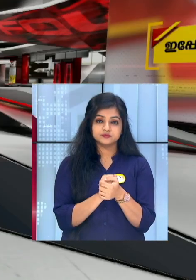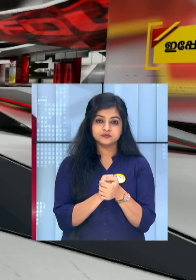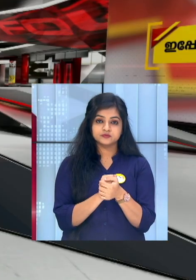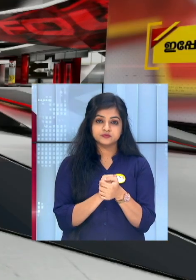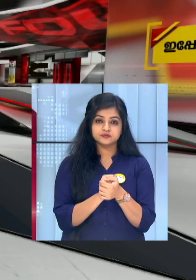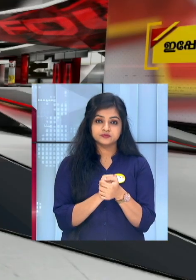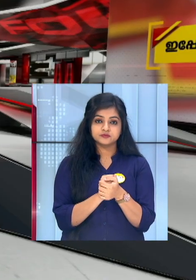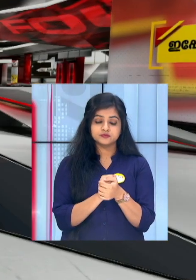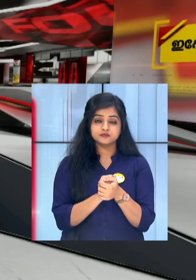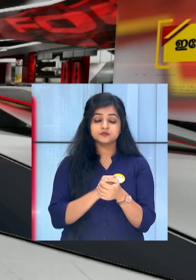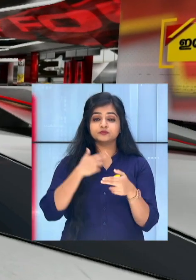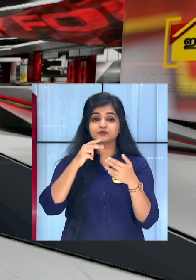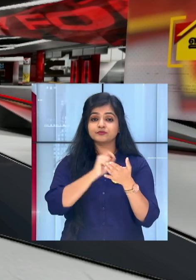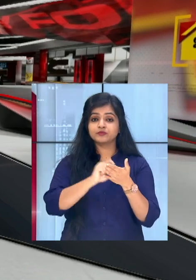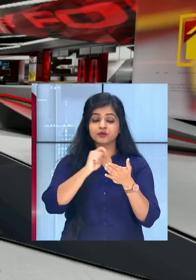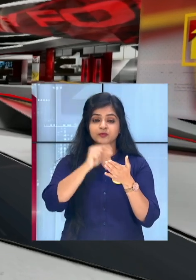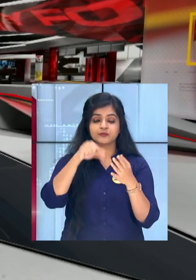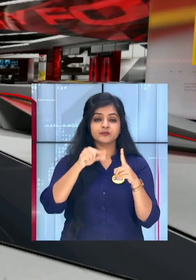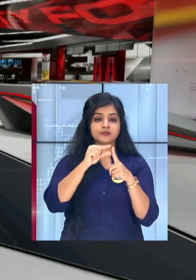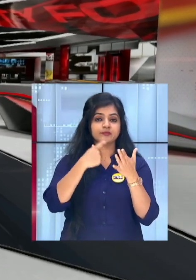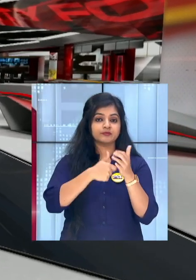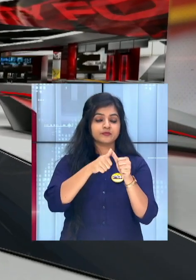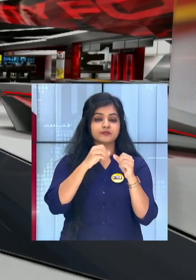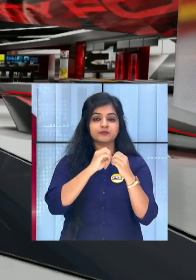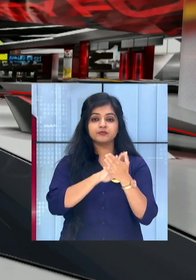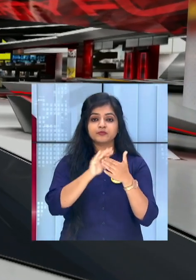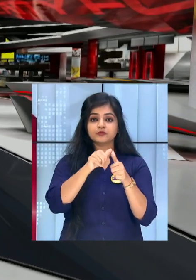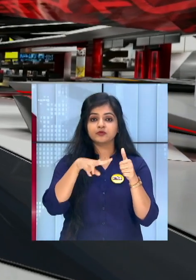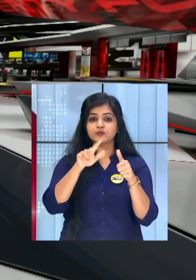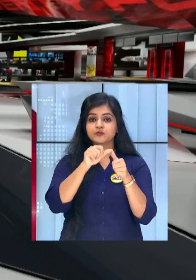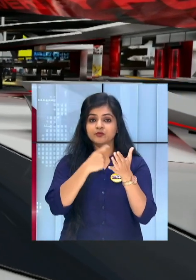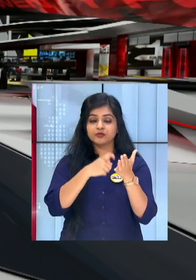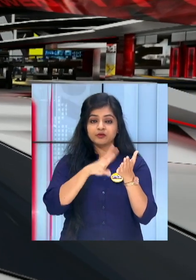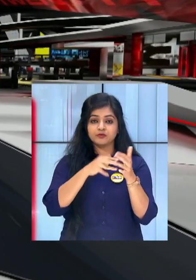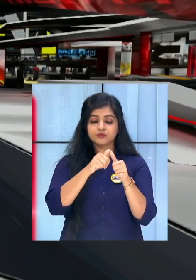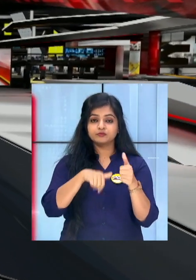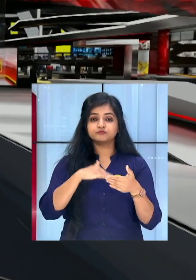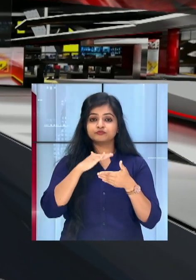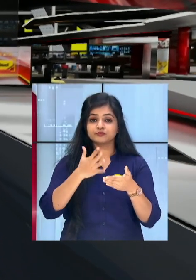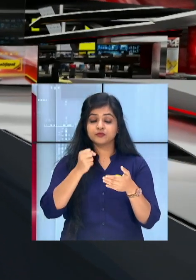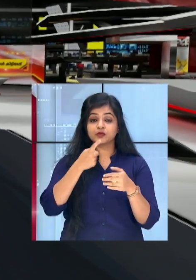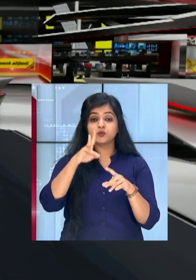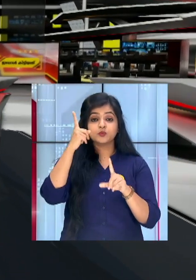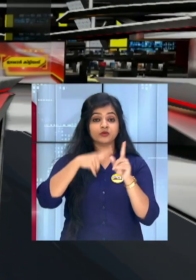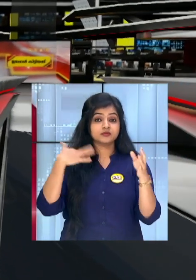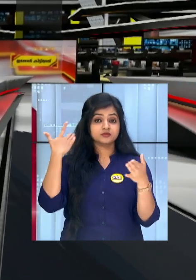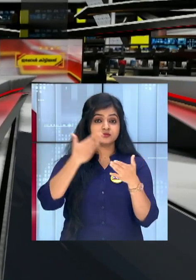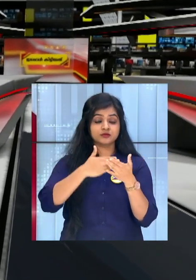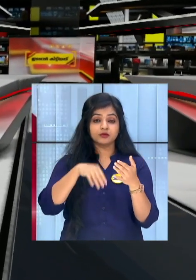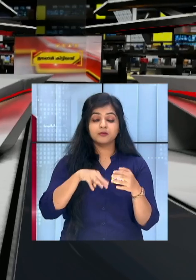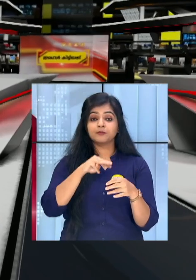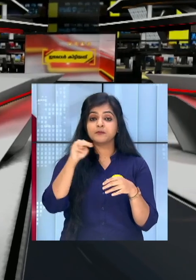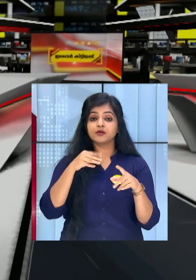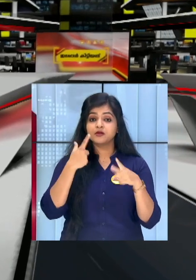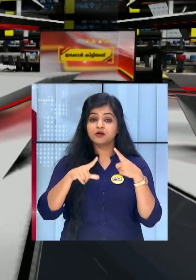നൽകിയത്. കവി പ്രഭാവർമ്മയ്ക്ക് സരസ്വതി സമ്മാൻ. രൗദ്ര സാത്വികം എന്ന കൃതിക്കാണ് പുരസ്കാരം. 12 വർഷത്തിന് ശേഷമാണ്